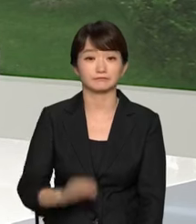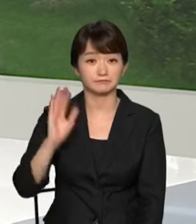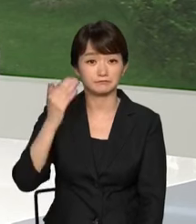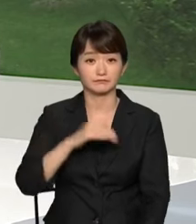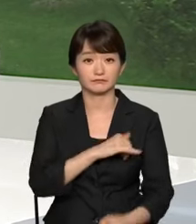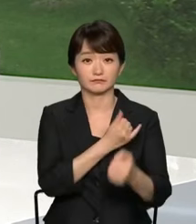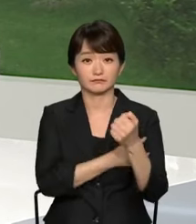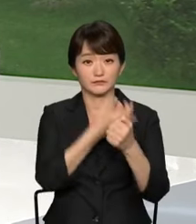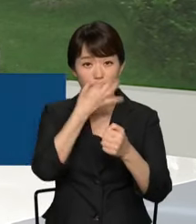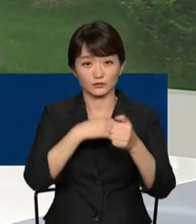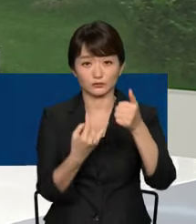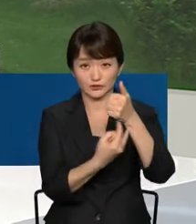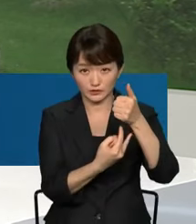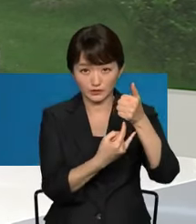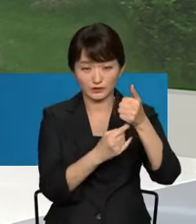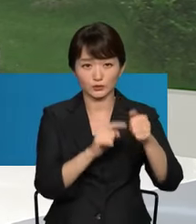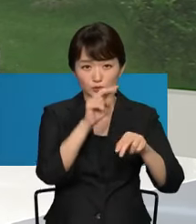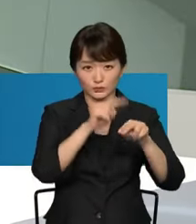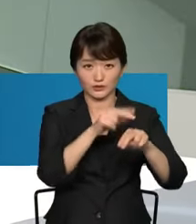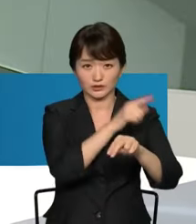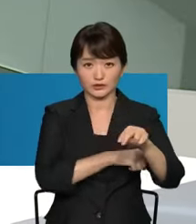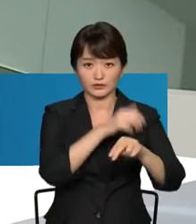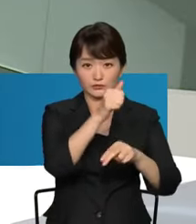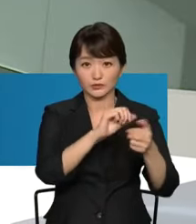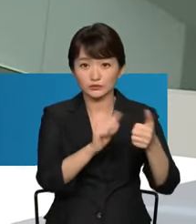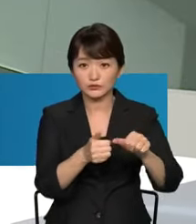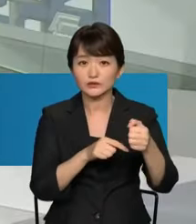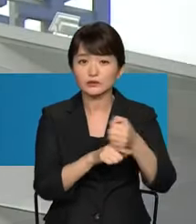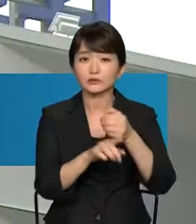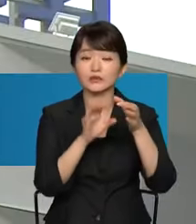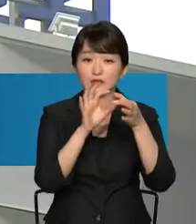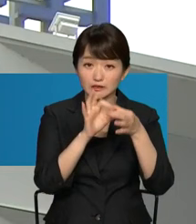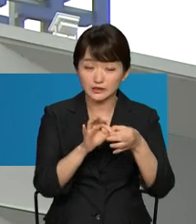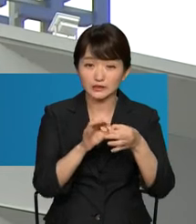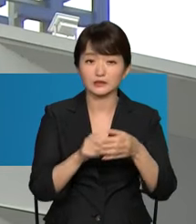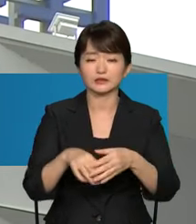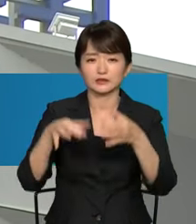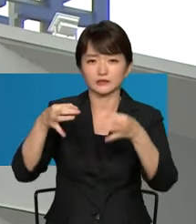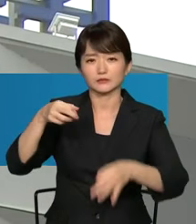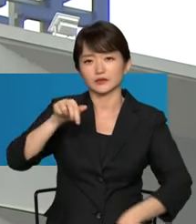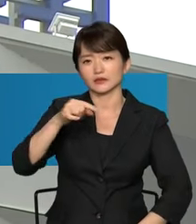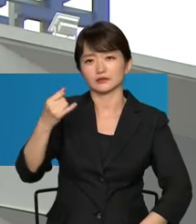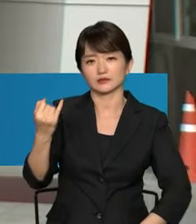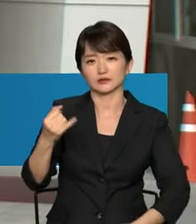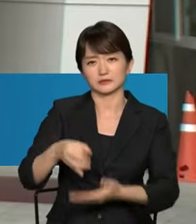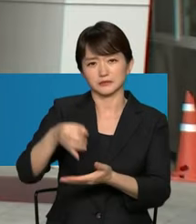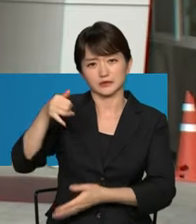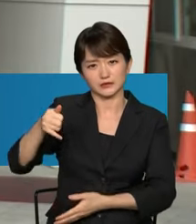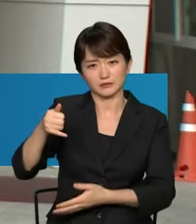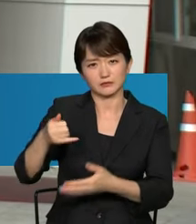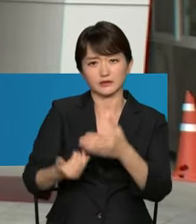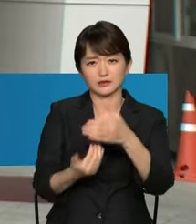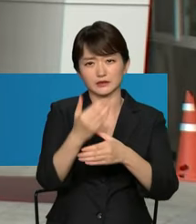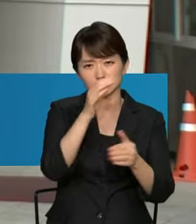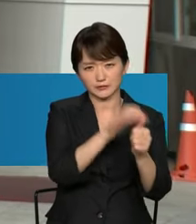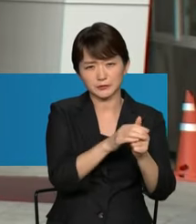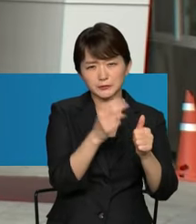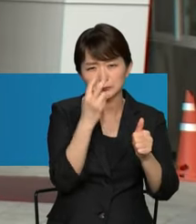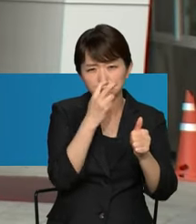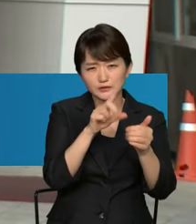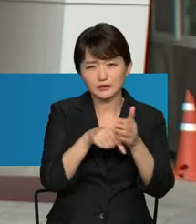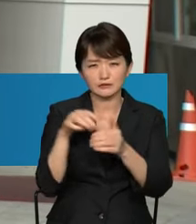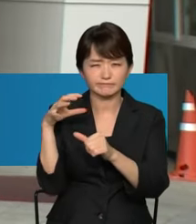최근 국민권익 위원회 고위 간부가 숨진 배경과 관련해서 김건희 여사의 명품 가방 사건을 처리하는 과정에